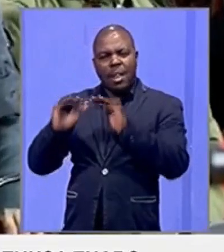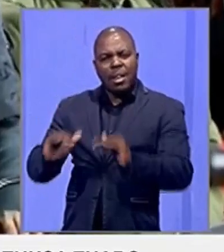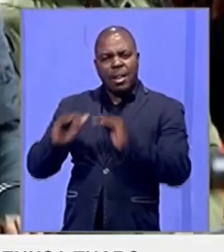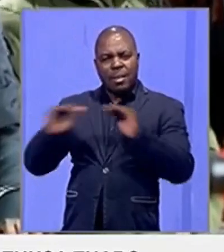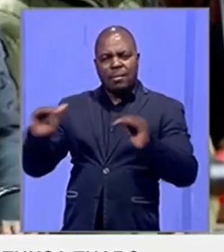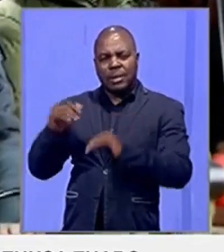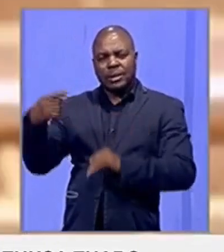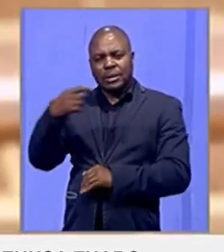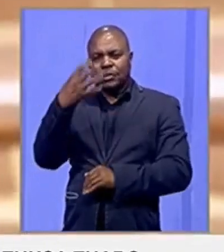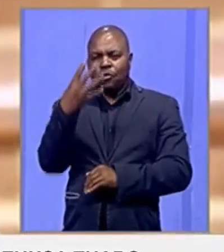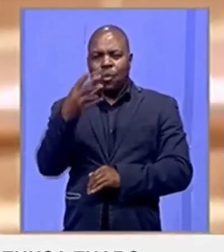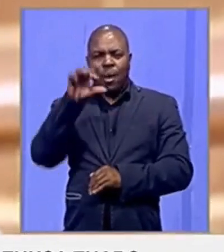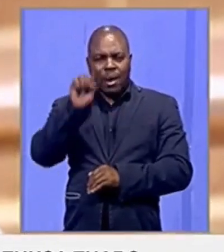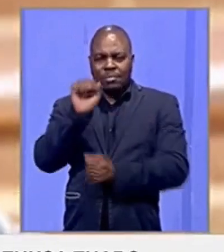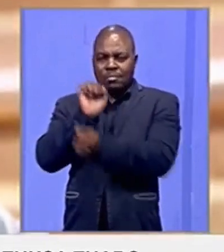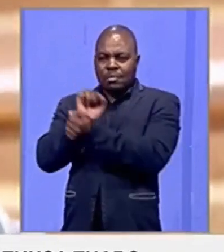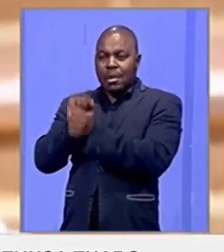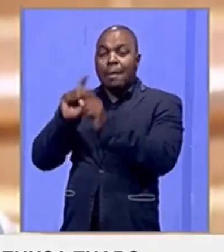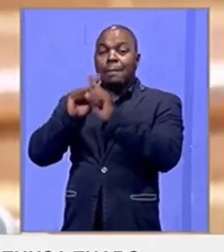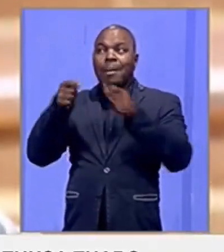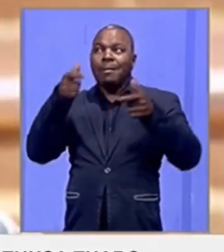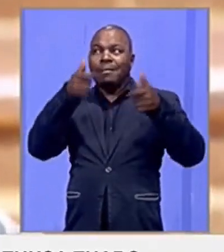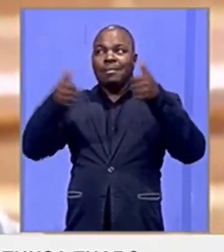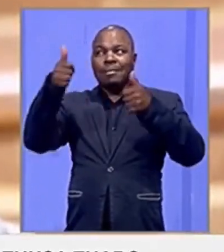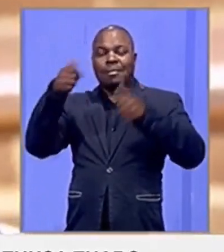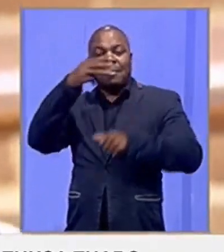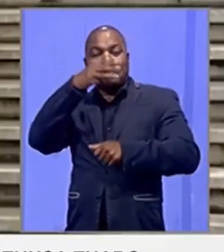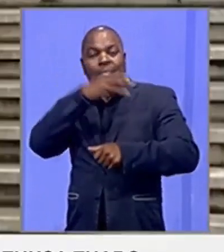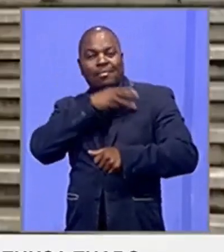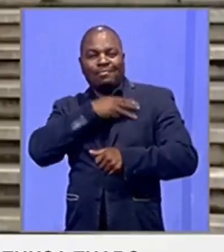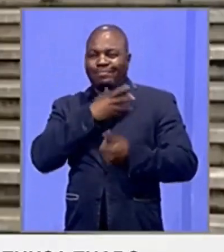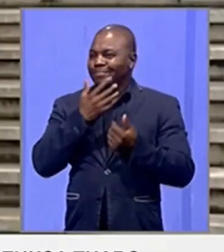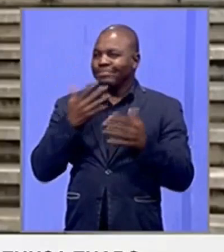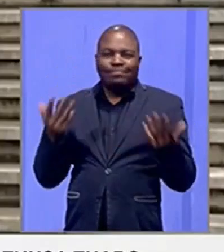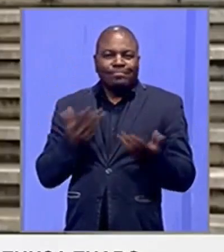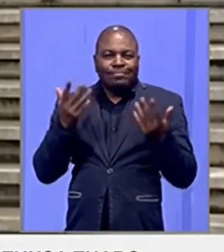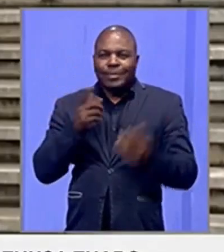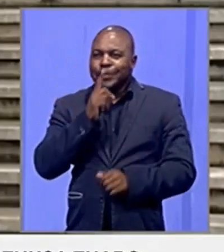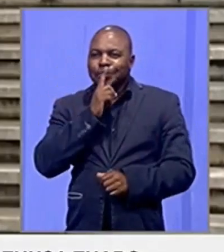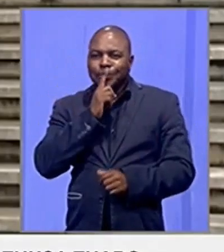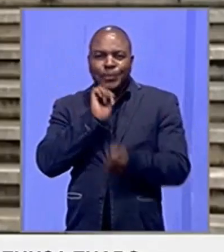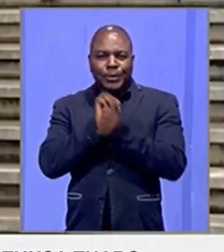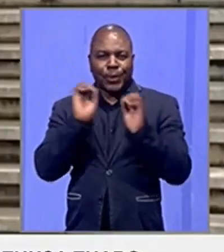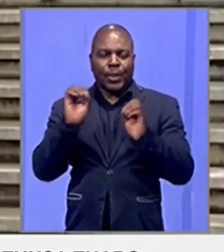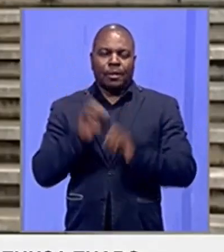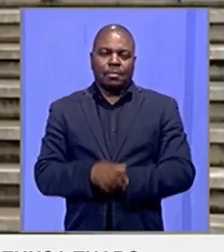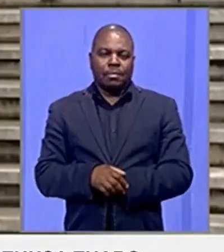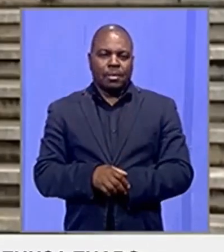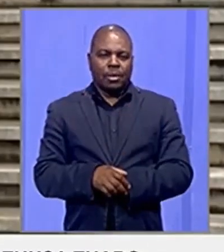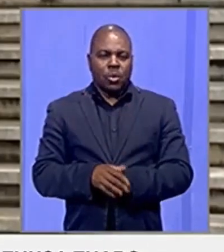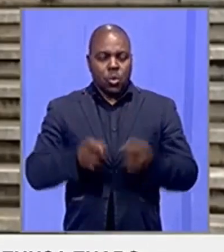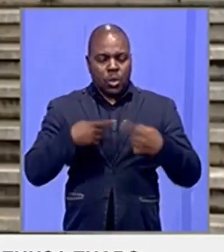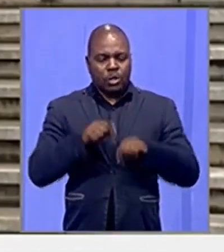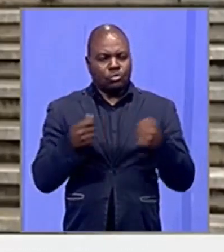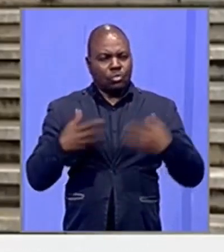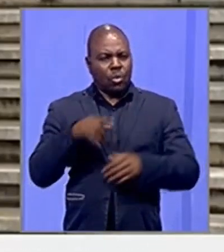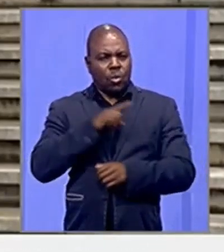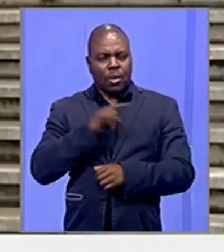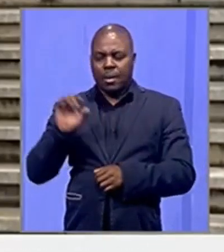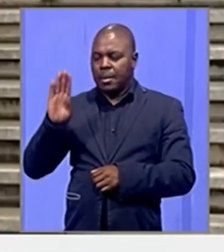kwa G4S mme go didimetse ka balaodi ba kgolegelo. Wa makatsa hore tabeng ena ya ho tshwarwa ha